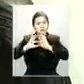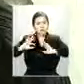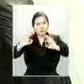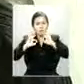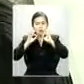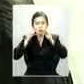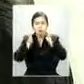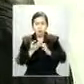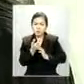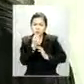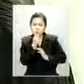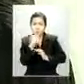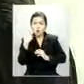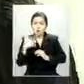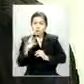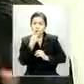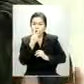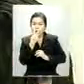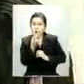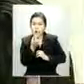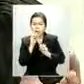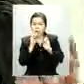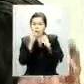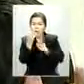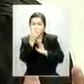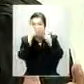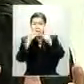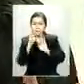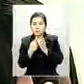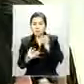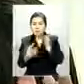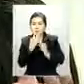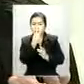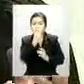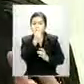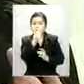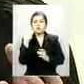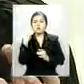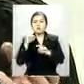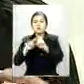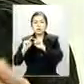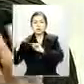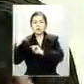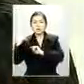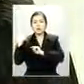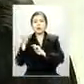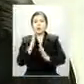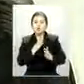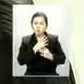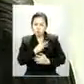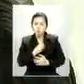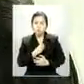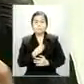างแฝงอยู่ว่าบางทีเราเห็นอะไรขึ้นมาสักอย่างว่าเป็นสิ่งที่ดีงามอะไรเงี้ยเราก็เคารพศรัทธาไปโดยที่แบ